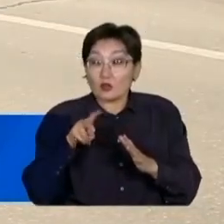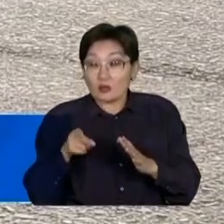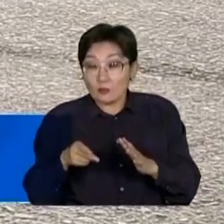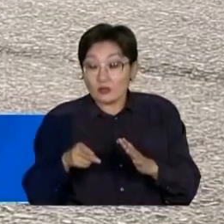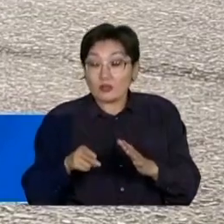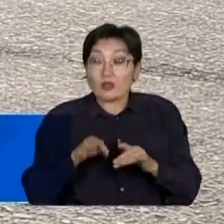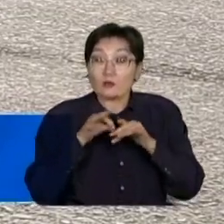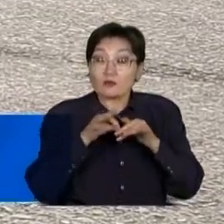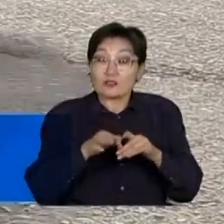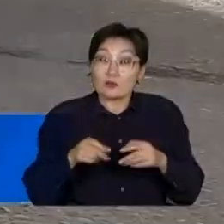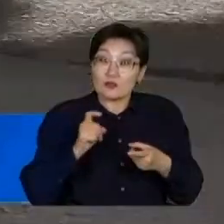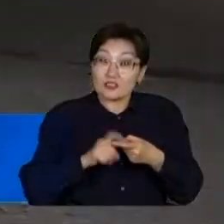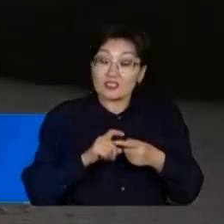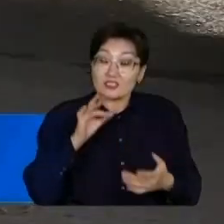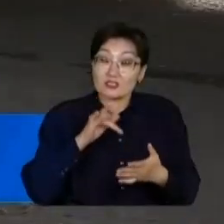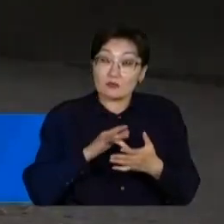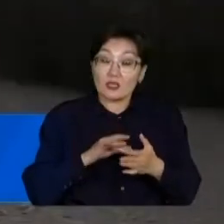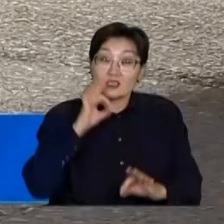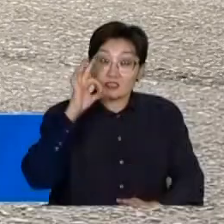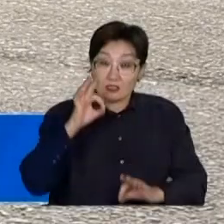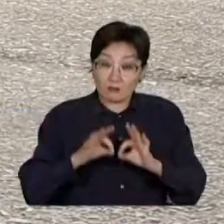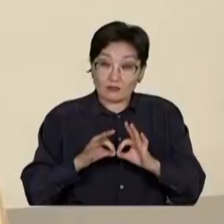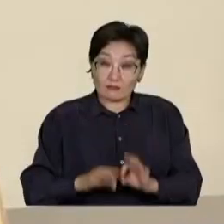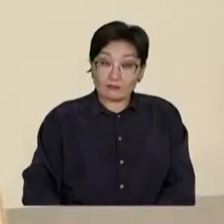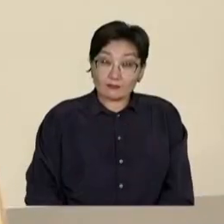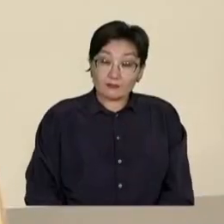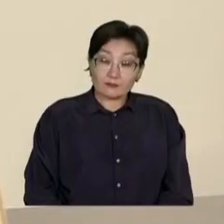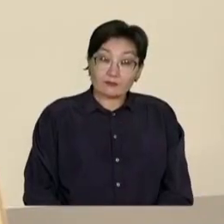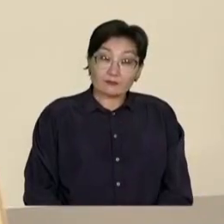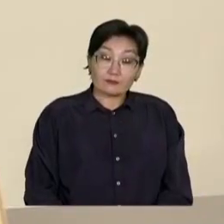дорожное полотно, соединяющее центр с Западом.